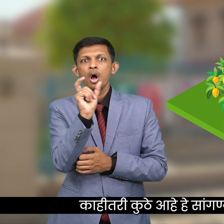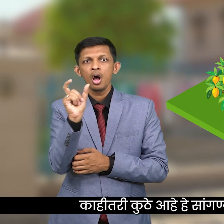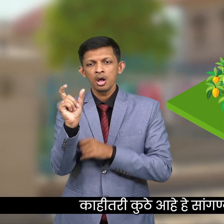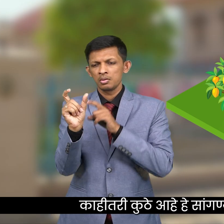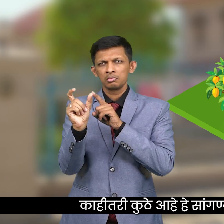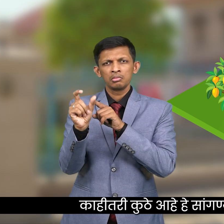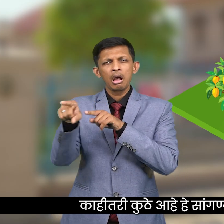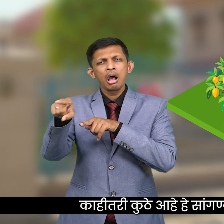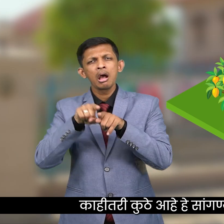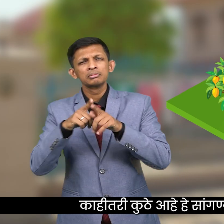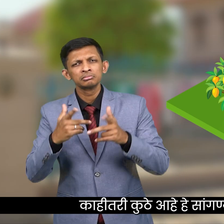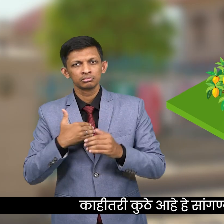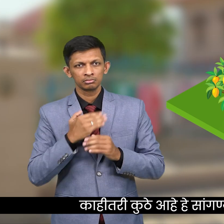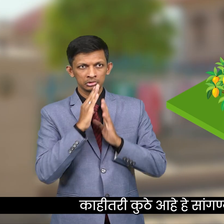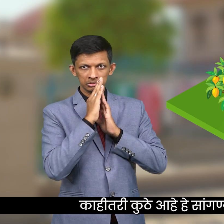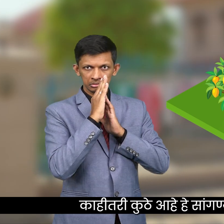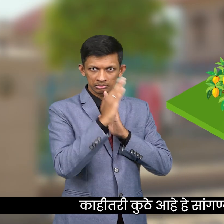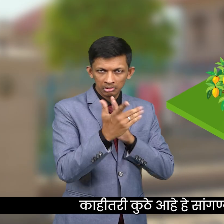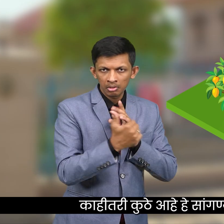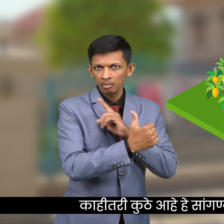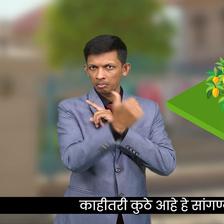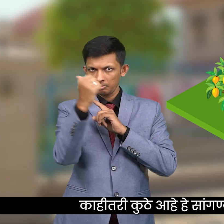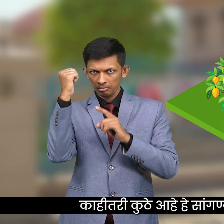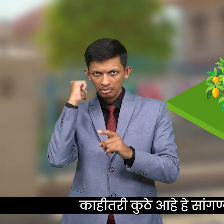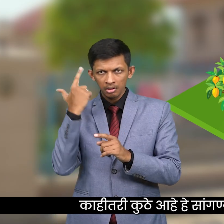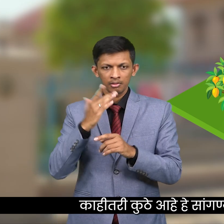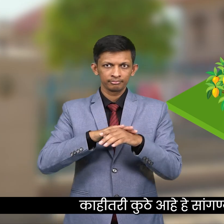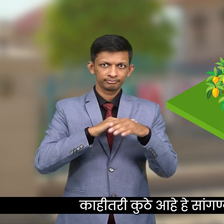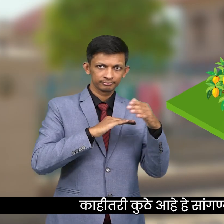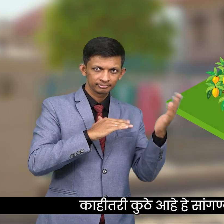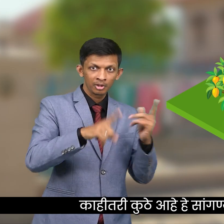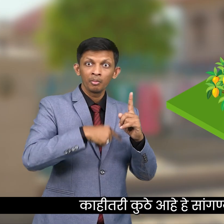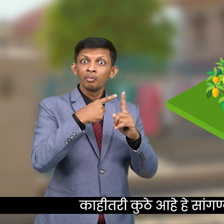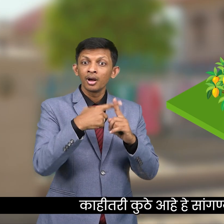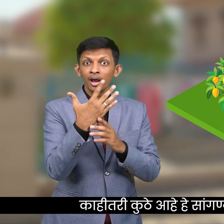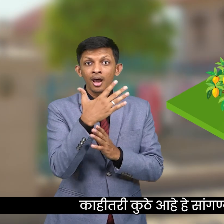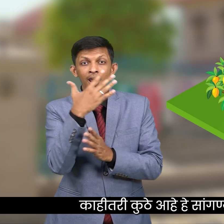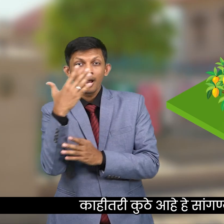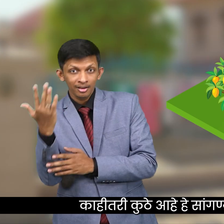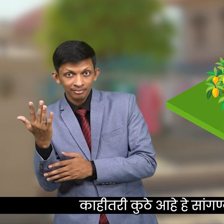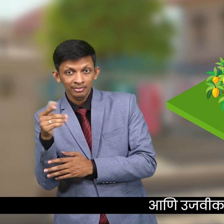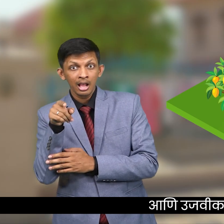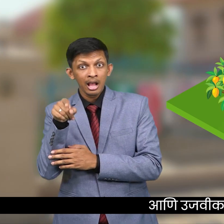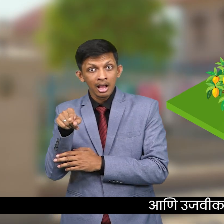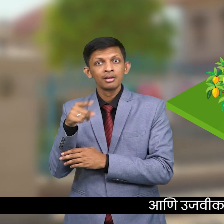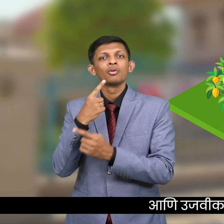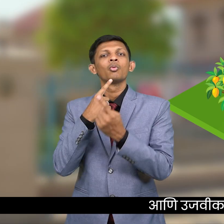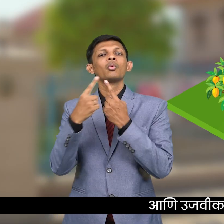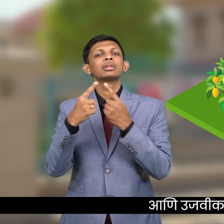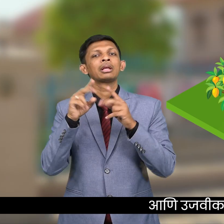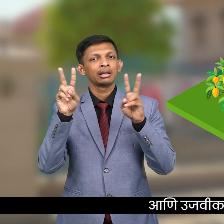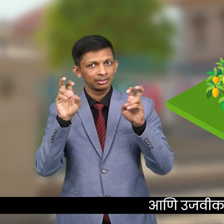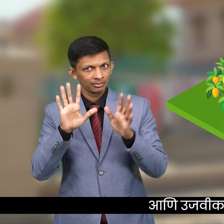काहीतरी कुठे आहे हे सांगण्यासाठी आपण पुढे, मागे, डावीकडे